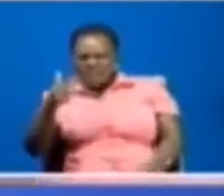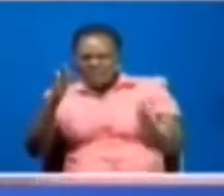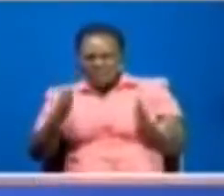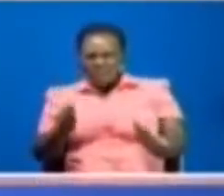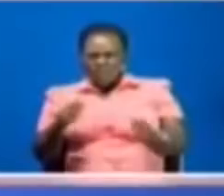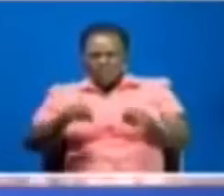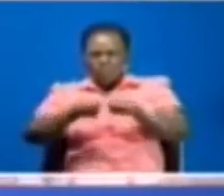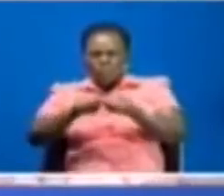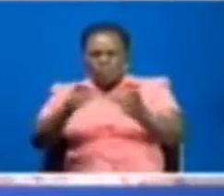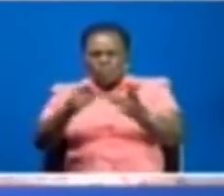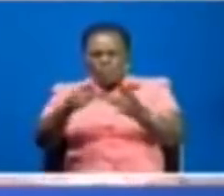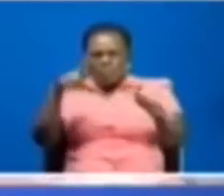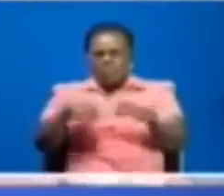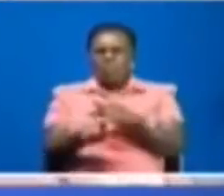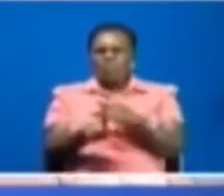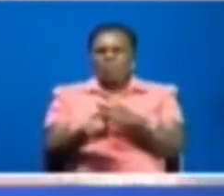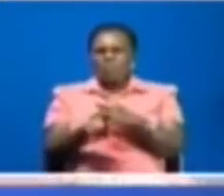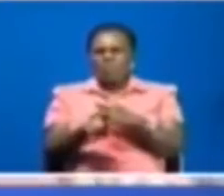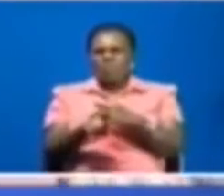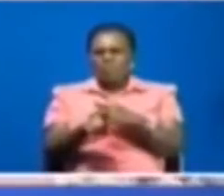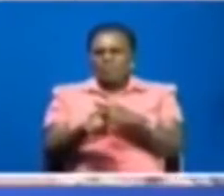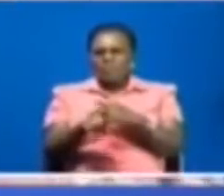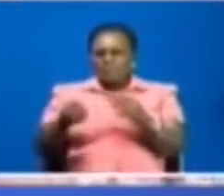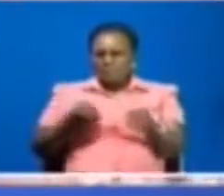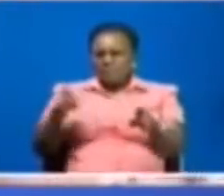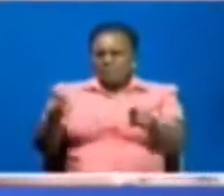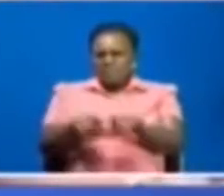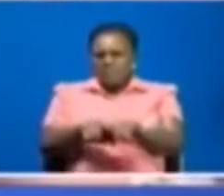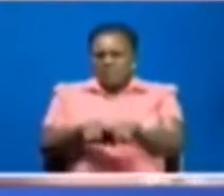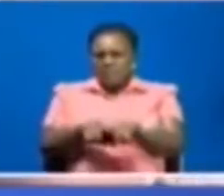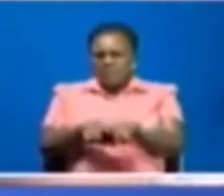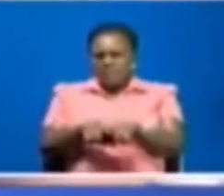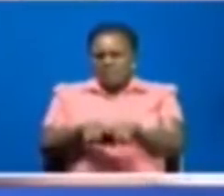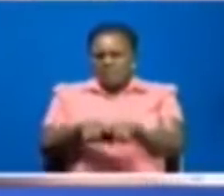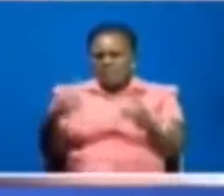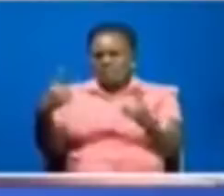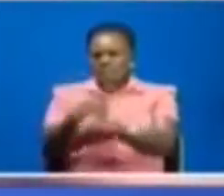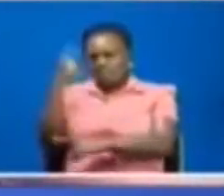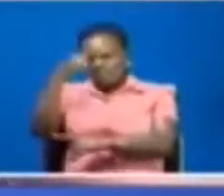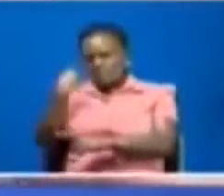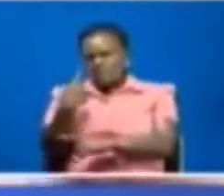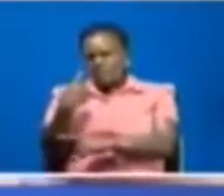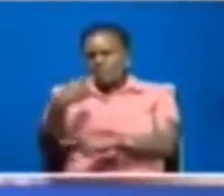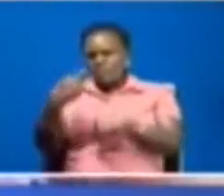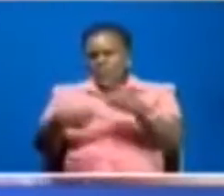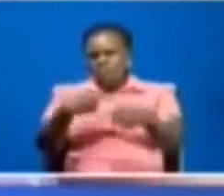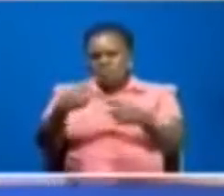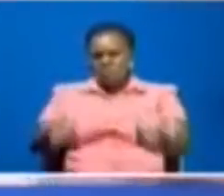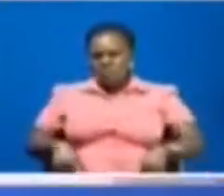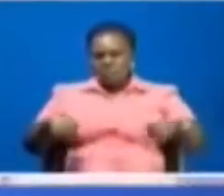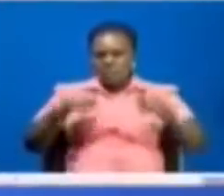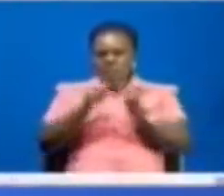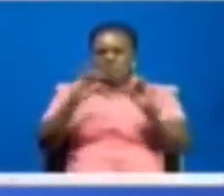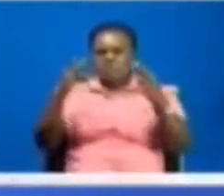account yangu? Mavis Imbaya, Melon's sister, who is not identical to her, said she'll continue staying with the